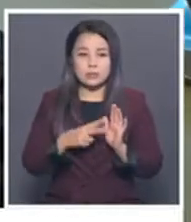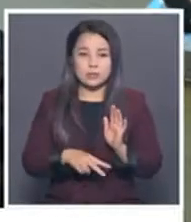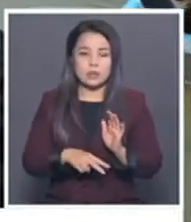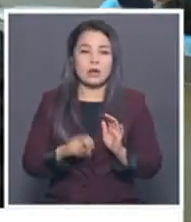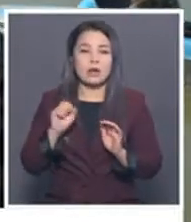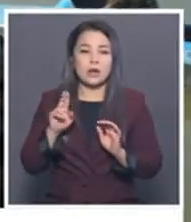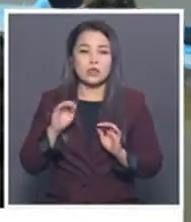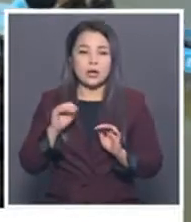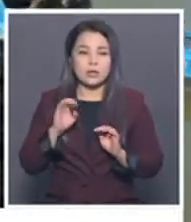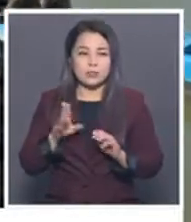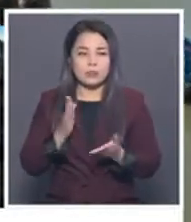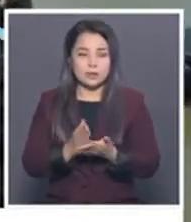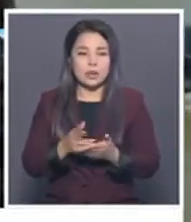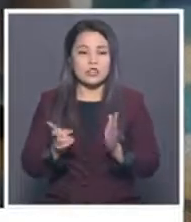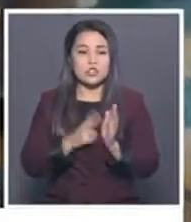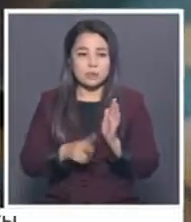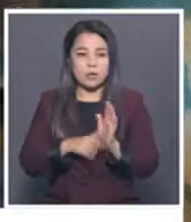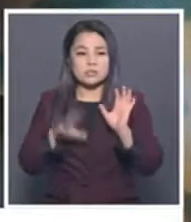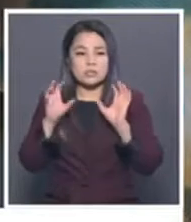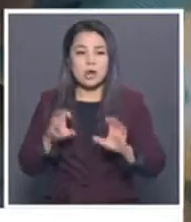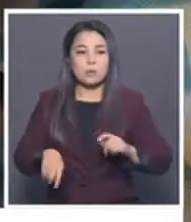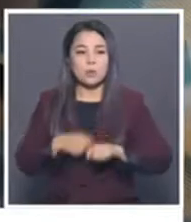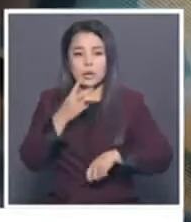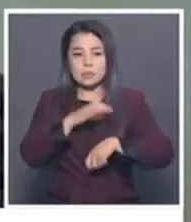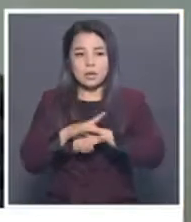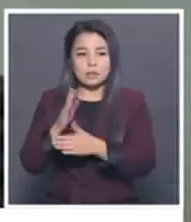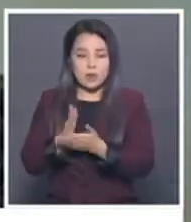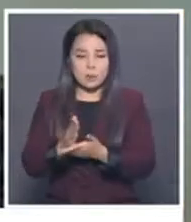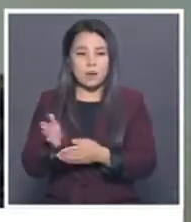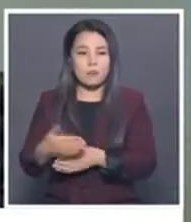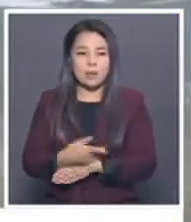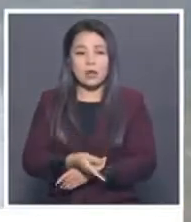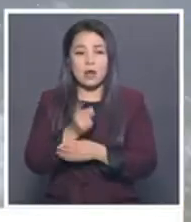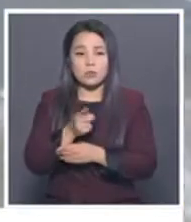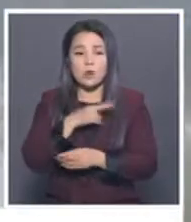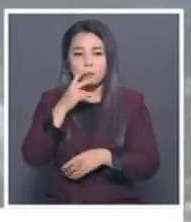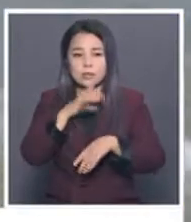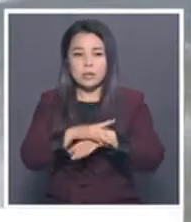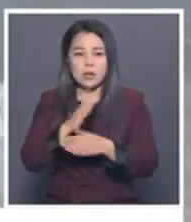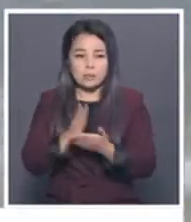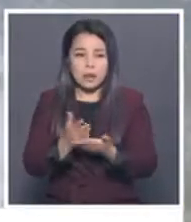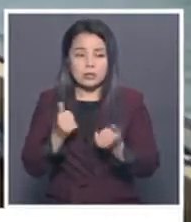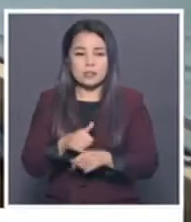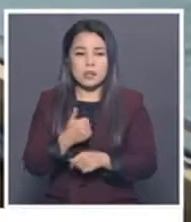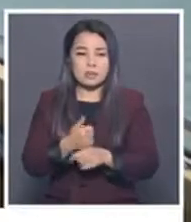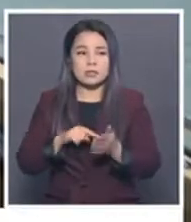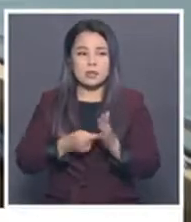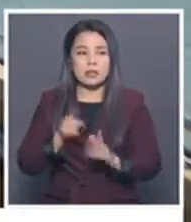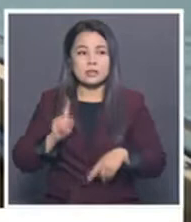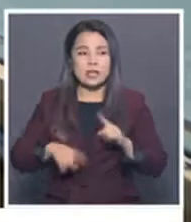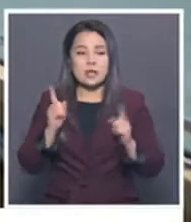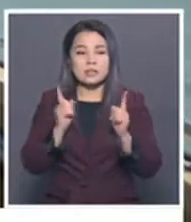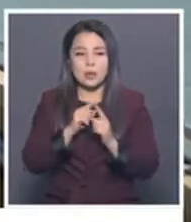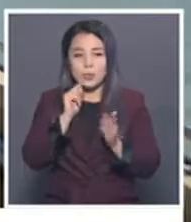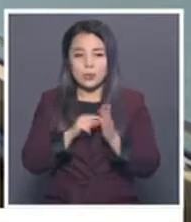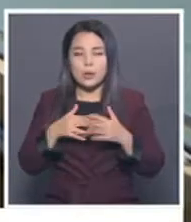табиғи резерваты мен 70 заң бұзушылық анықталды. Басым бөлігі балық аулау жағынан. Басты мақсат сирек кездесетін